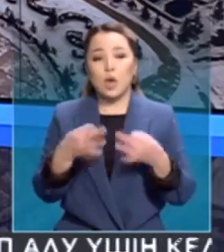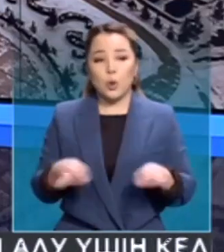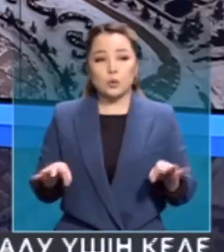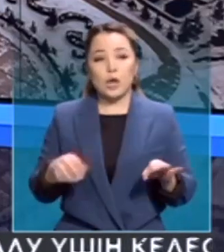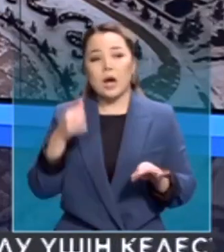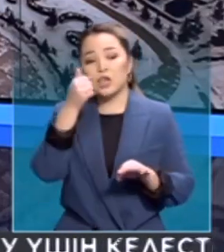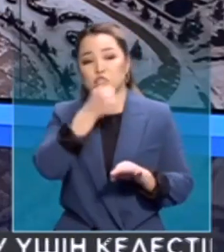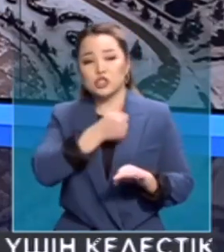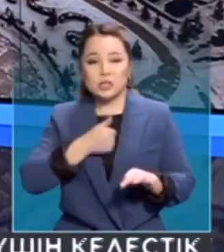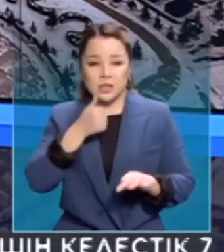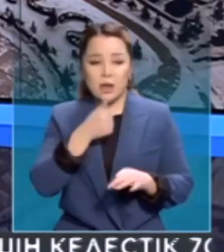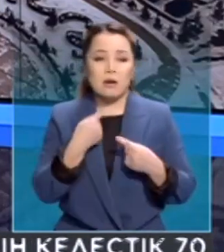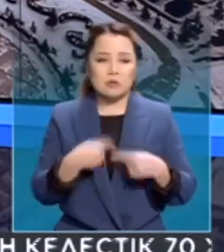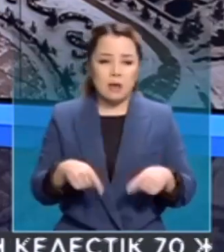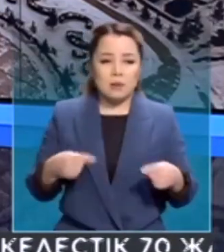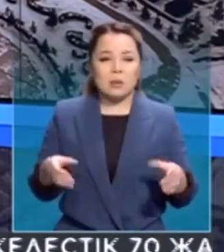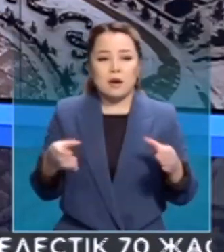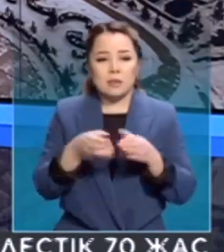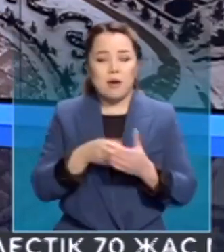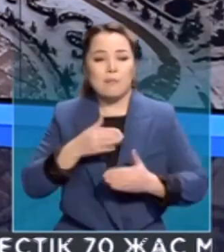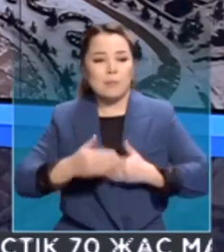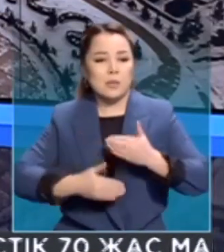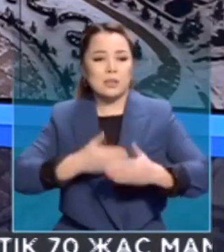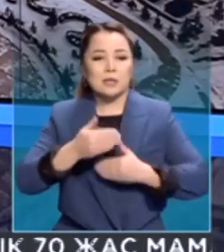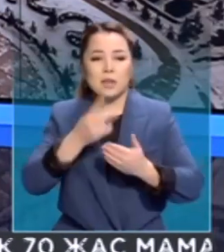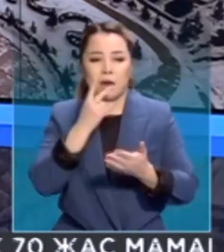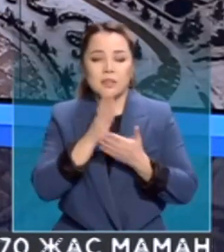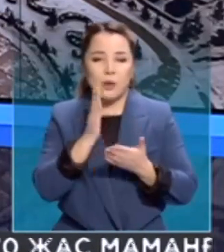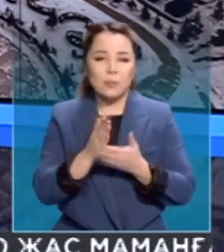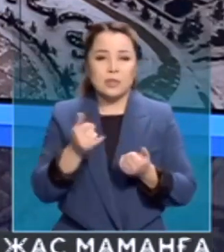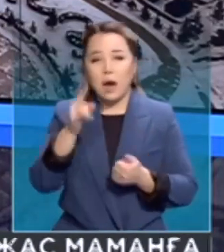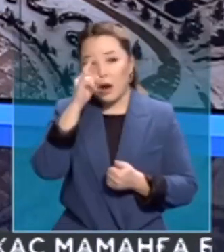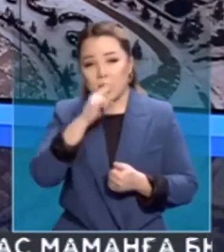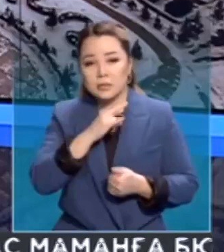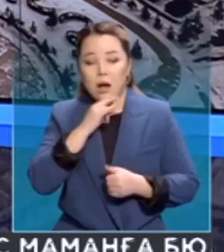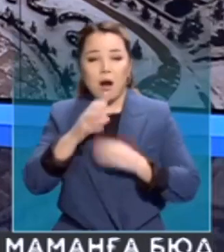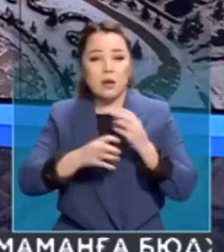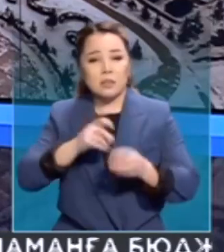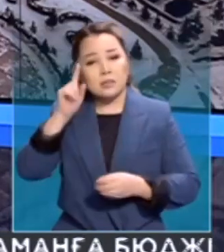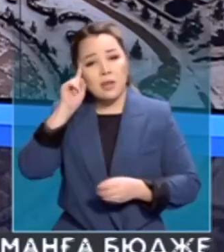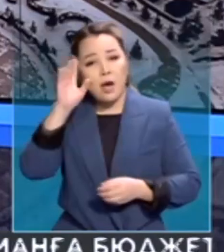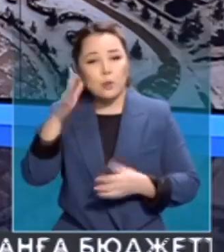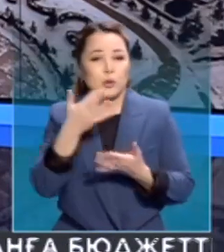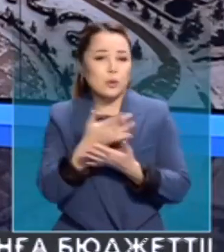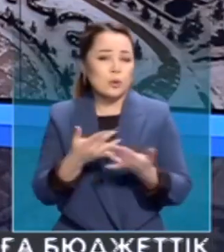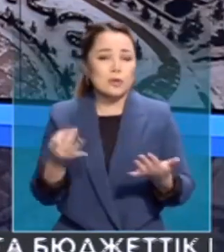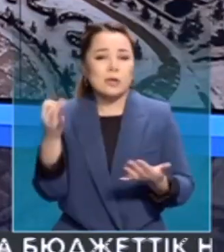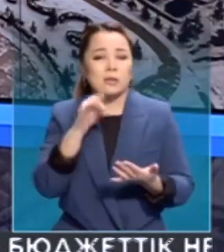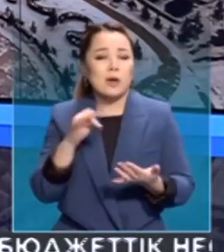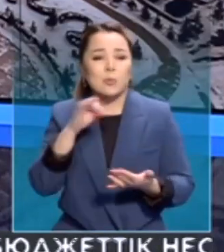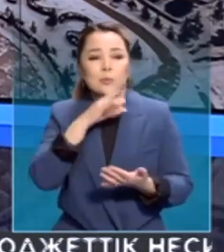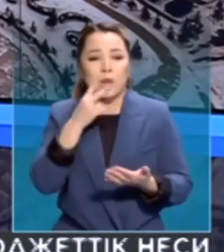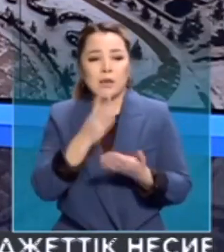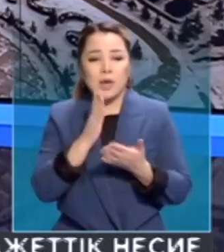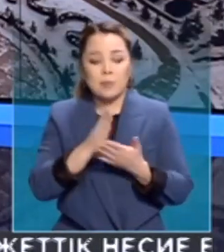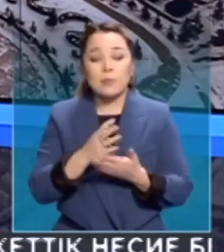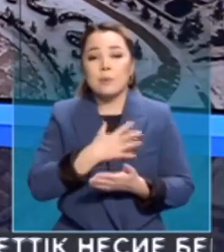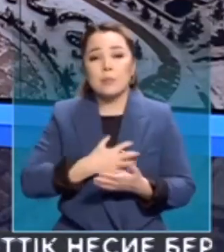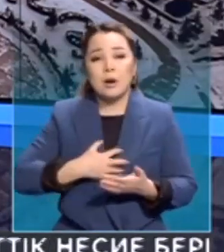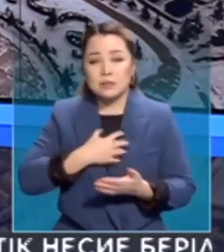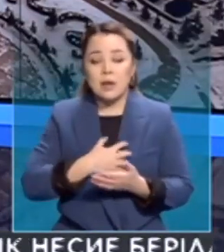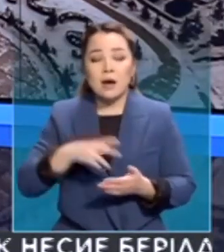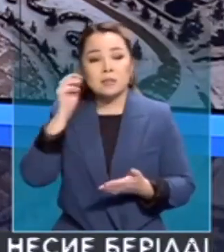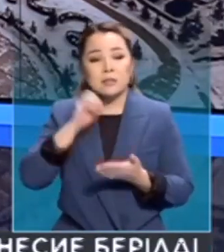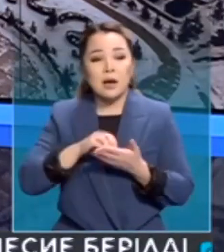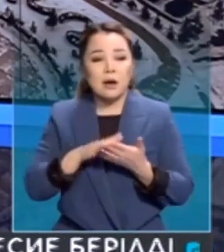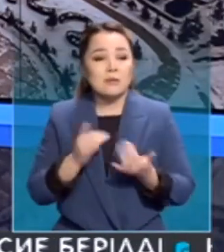тәуелсіздік жылдары еліміз түрлі салада талай белестерді бағындырды. Қазақстанда әлемге танытқан түрлі оқиғалар болды. Еліміз үшін маңызды даталарға